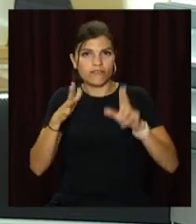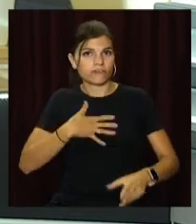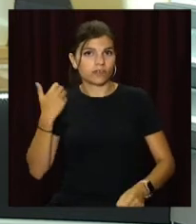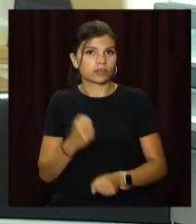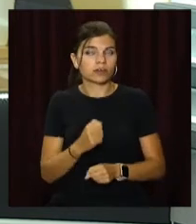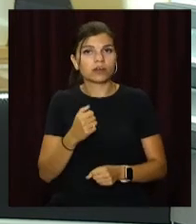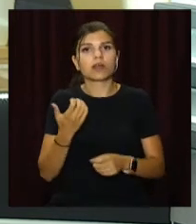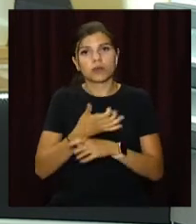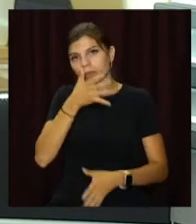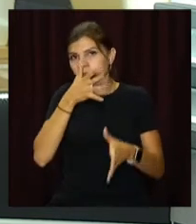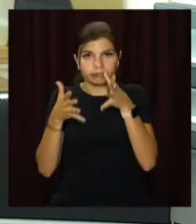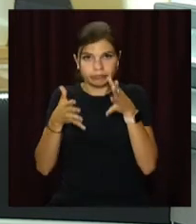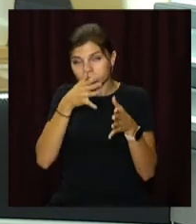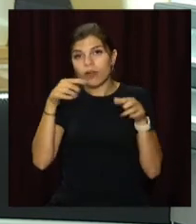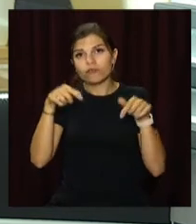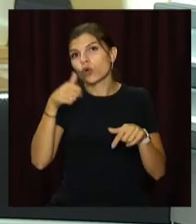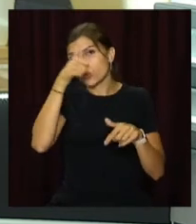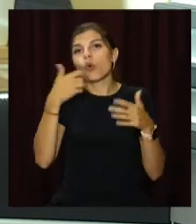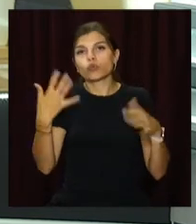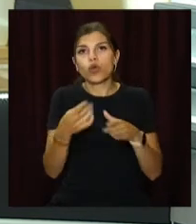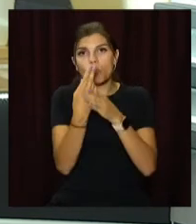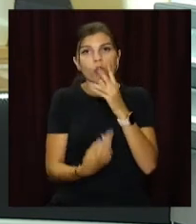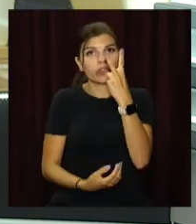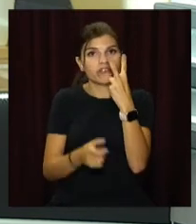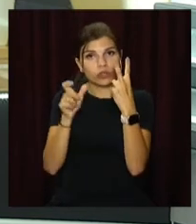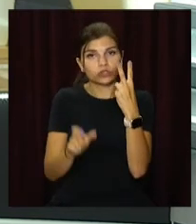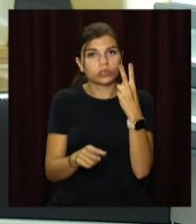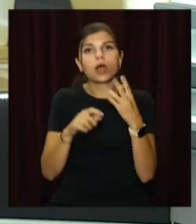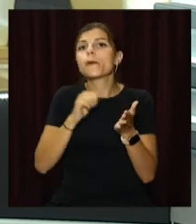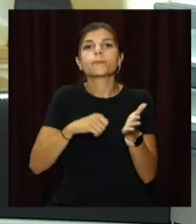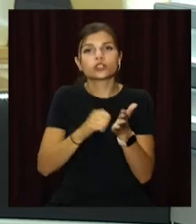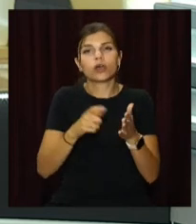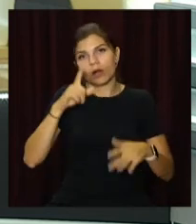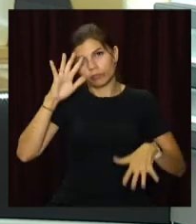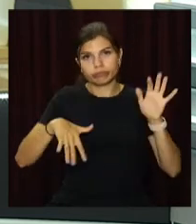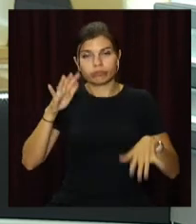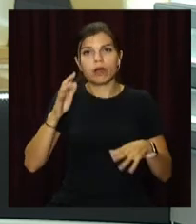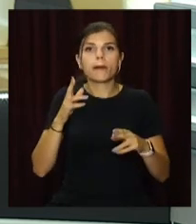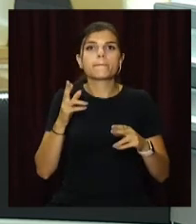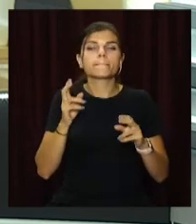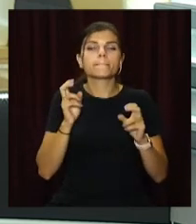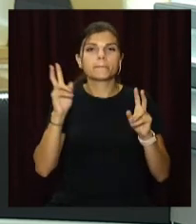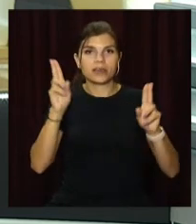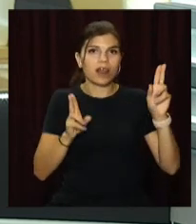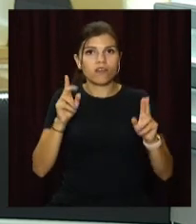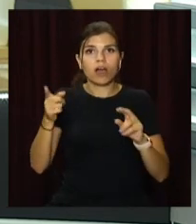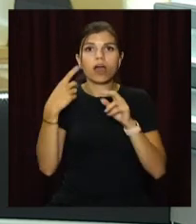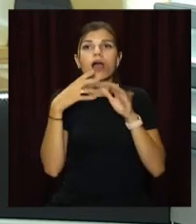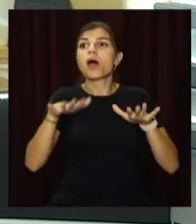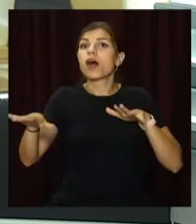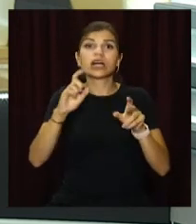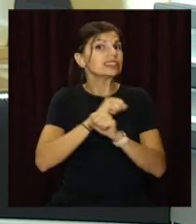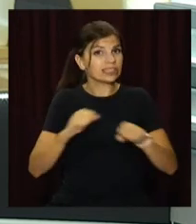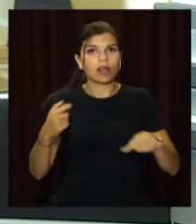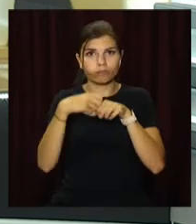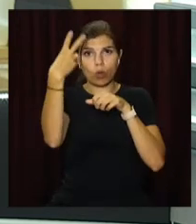службі порятунку Кам'янського. Цьогоріч вже потонули двоє людей. Серед причин – нехтування правилами безпеки. Пірнають на необлаштованих